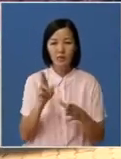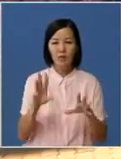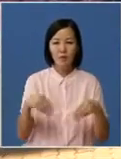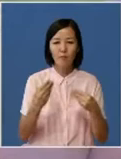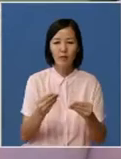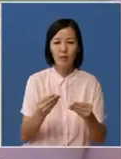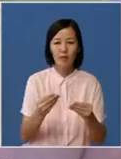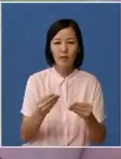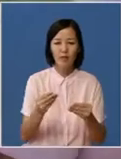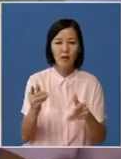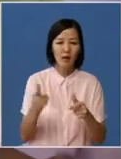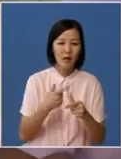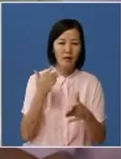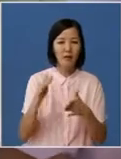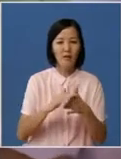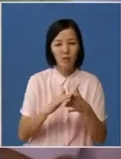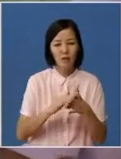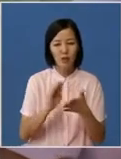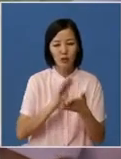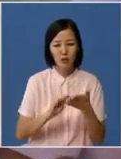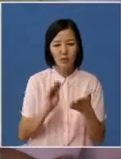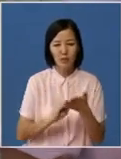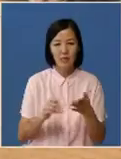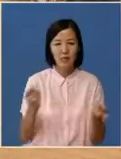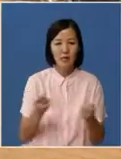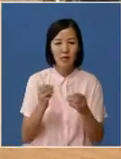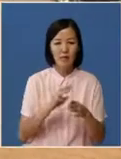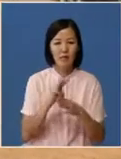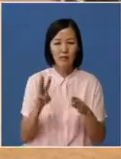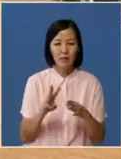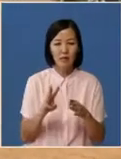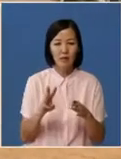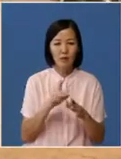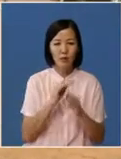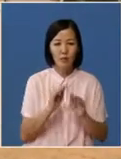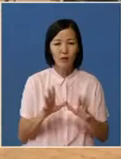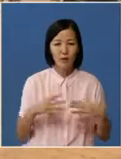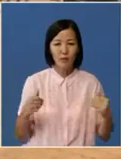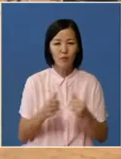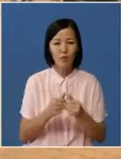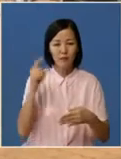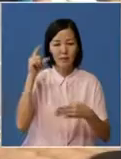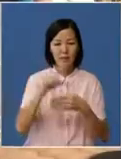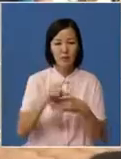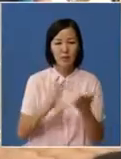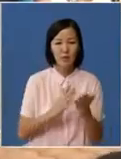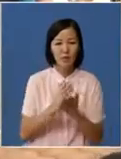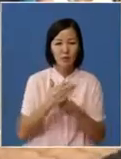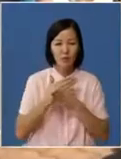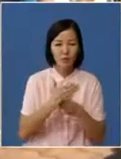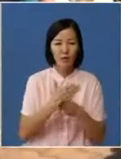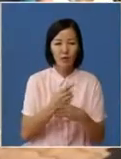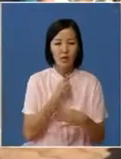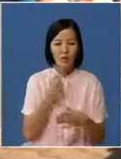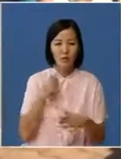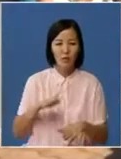дейін аталып жазылып қойыпты. Бұл асыраушысы жоқ аз қамтылған көпбалалы отбасыларға мешіт жамағаты тарапынан көрсетілген көмек. Биыл